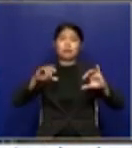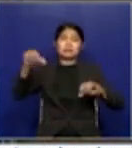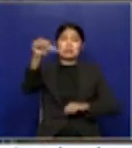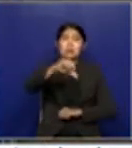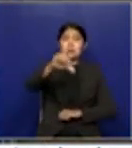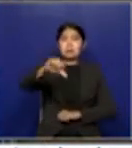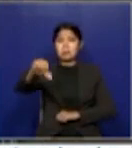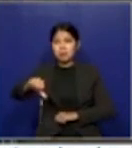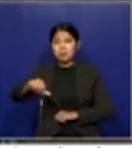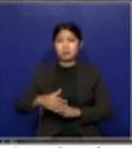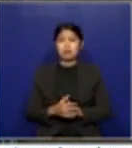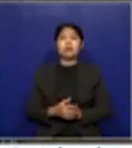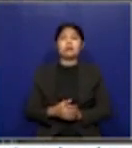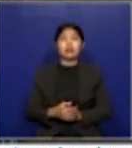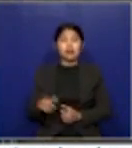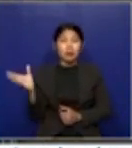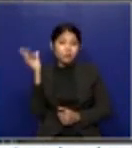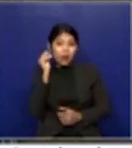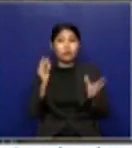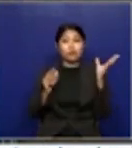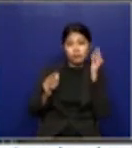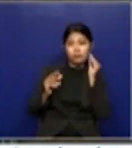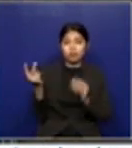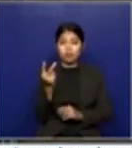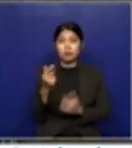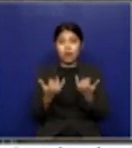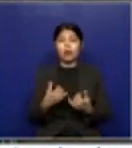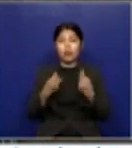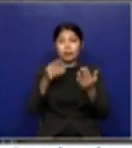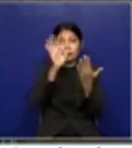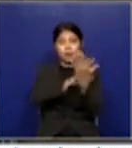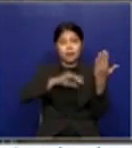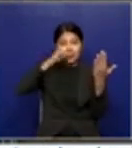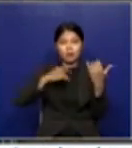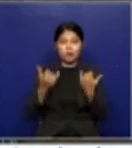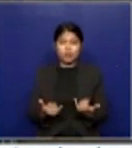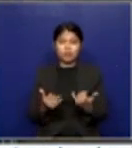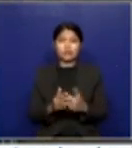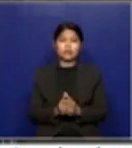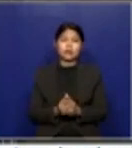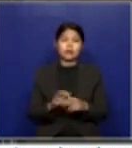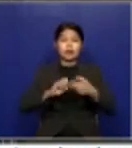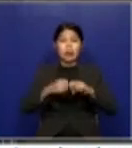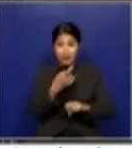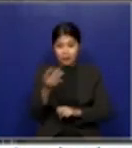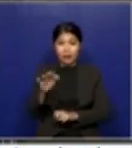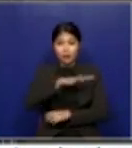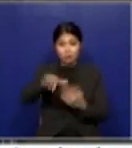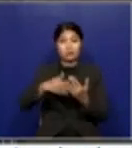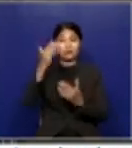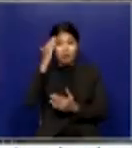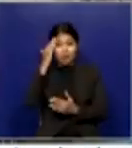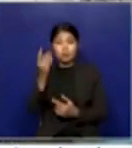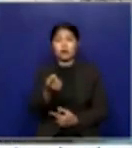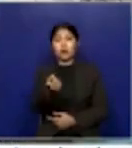หนึ่งพนันทุกคนถ้าดีนะครับว่าเกิดขึ้นในประเทศไทยของเราในขณะนี้ประเด็นที่กล่าวหาว่า